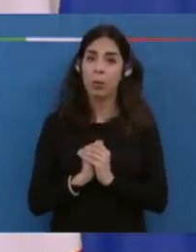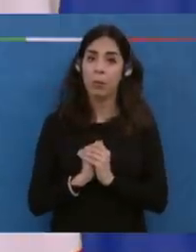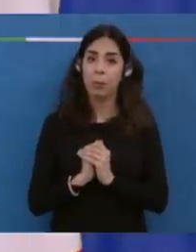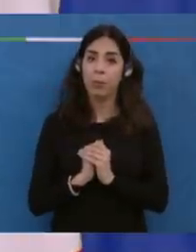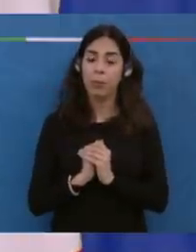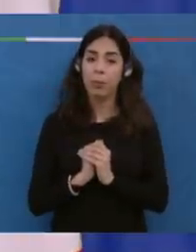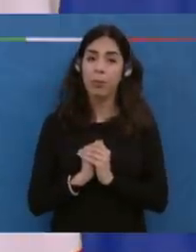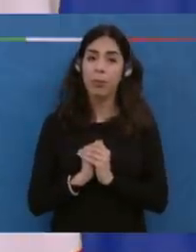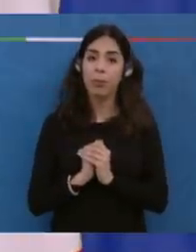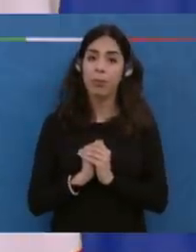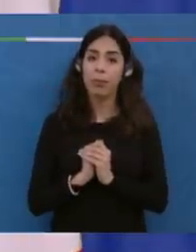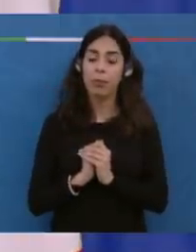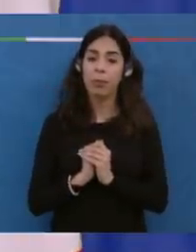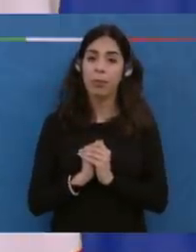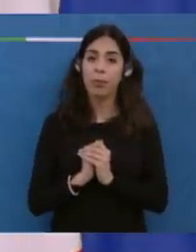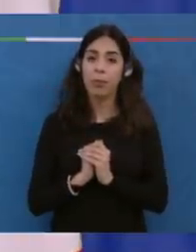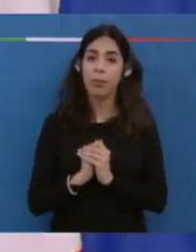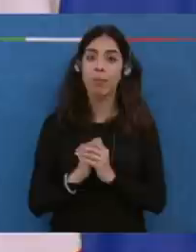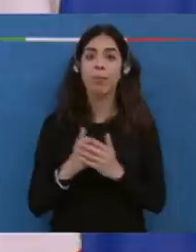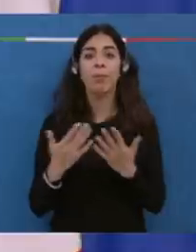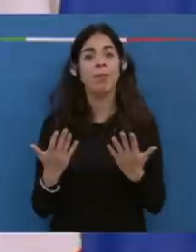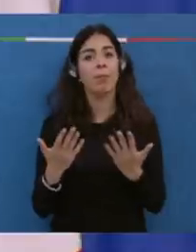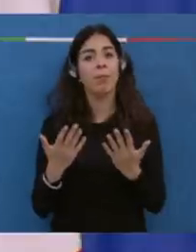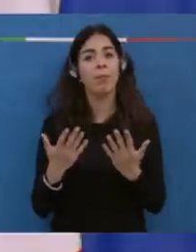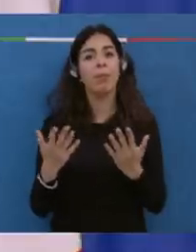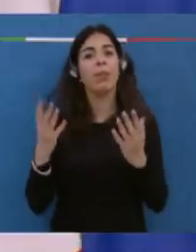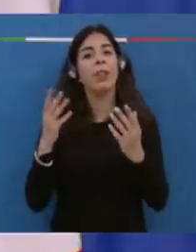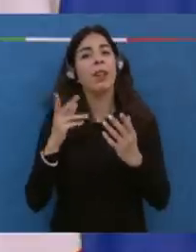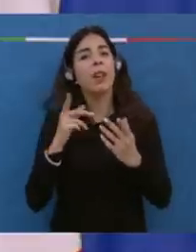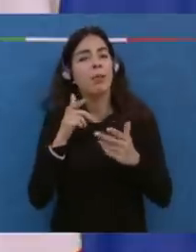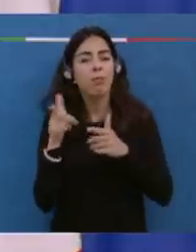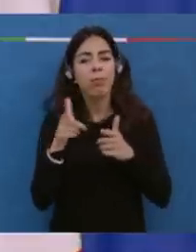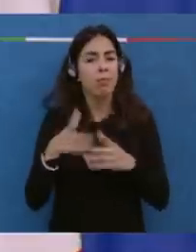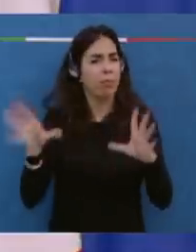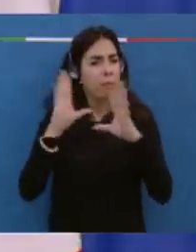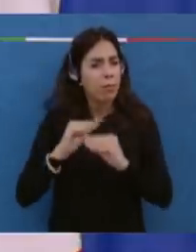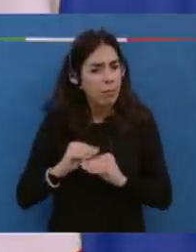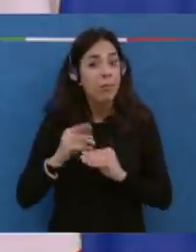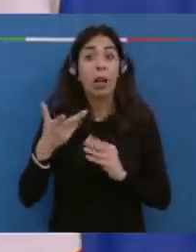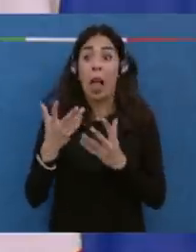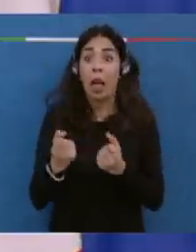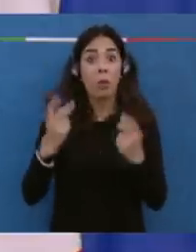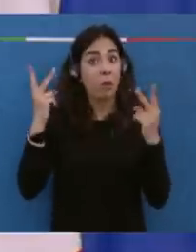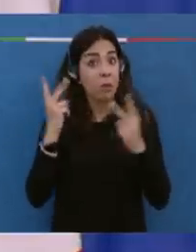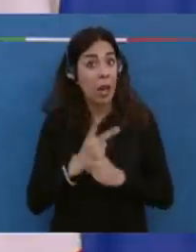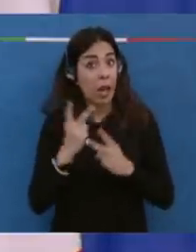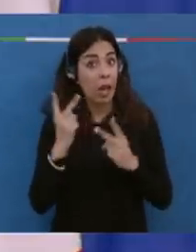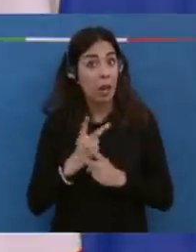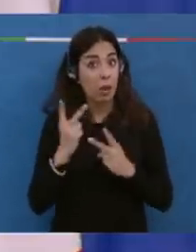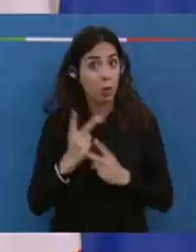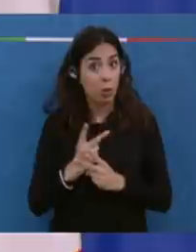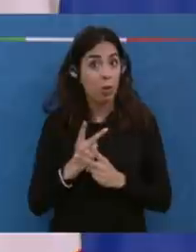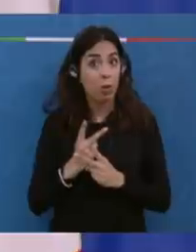l'attuazione concreta del cessate il fuoco il l'allontanamento